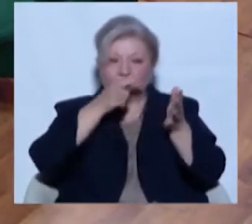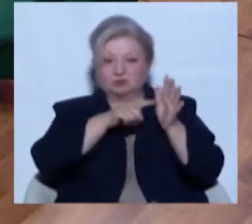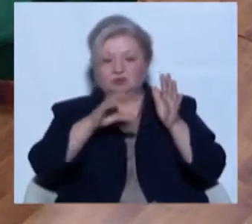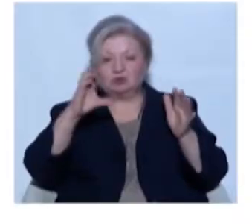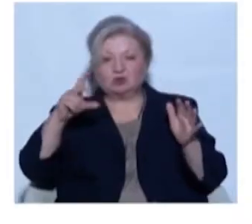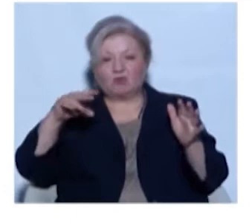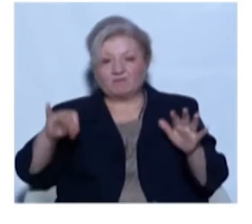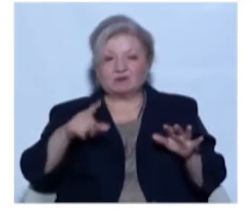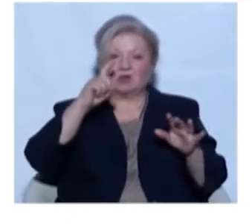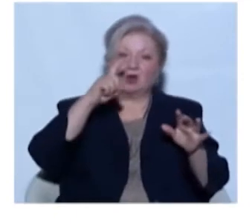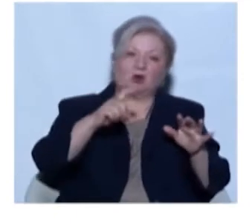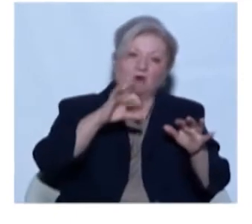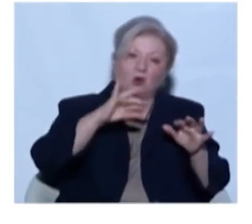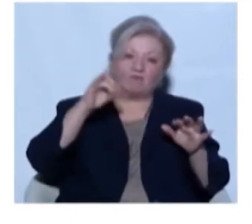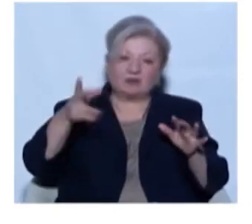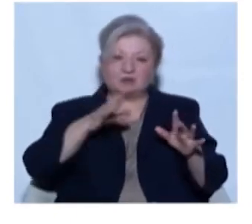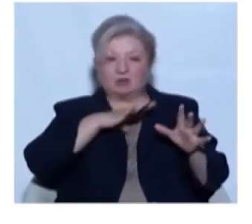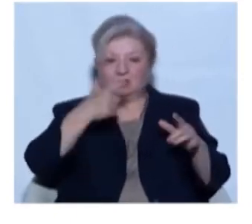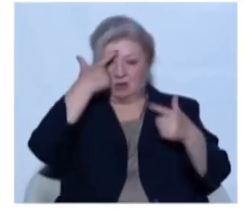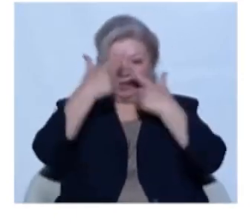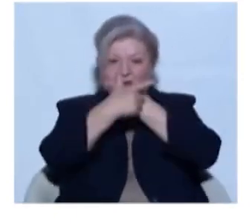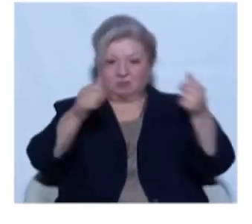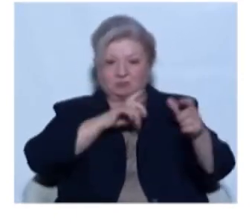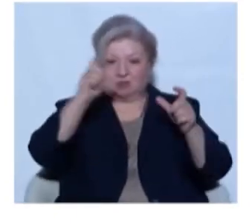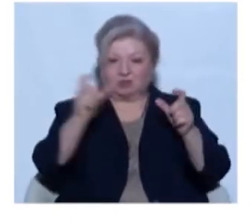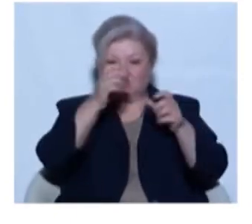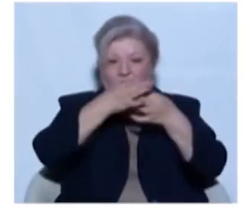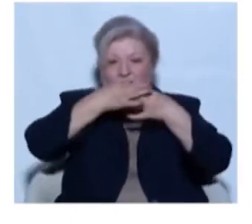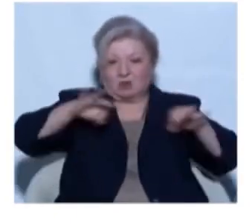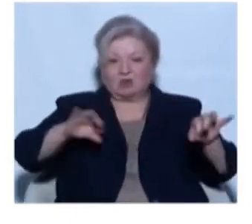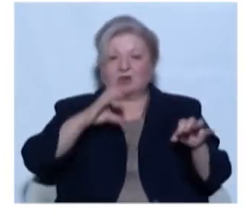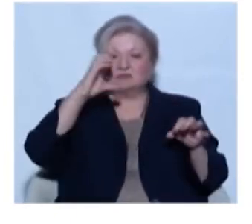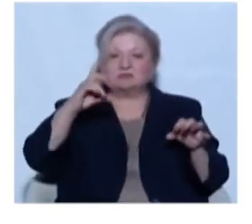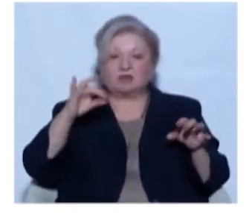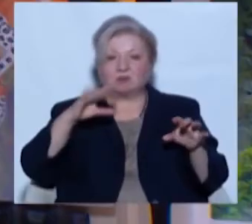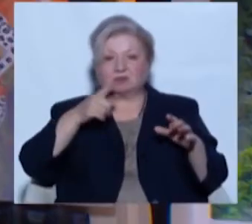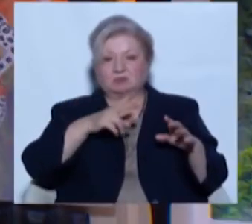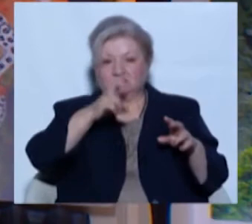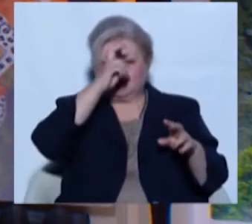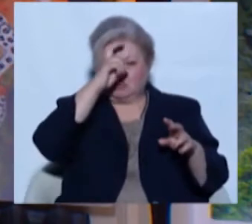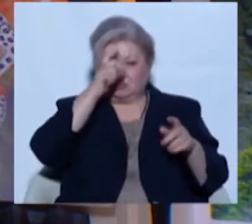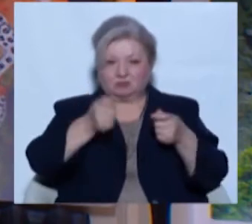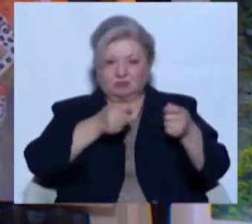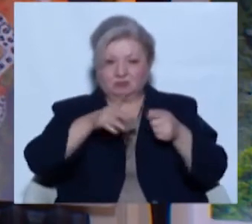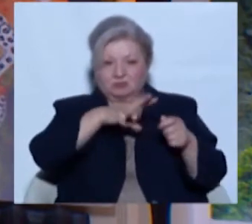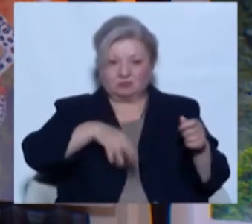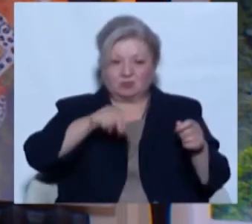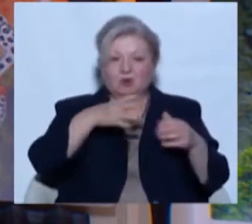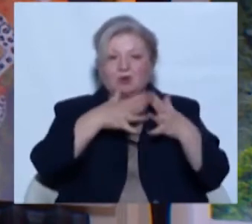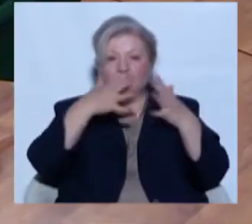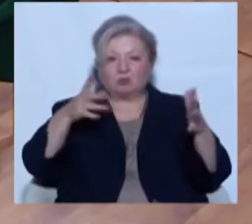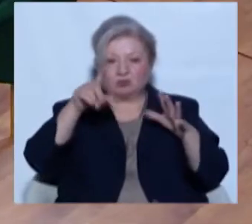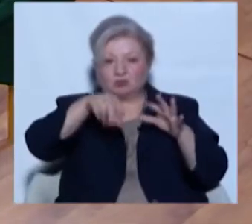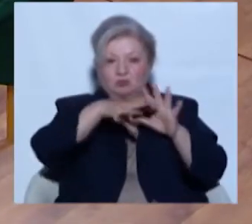სლოვენიამ და ხორვატიამ გამოაცხადეს დამოუკიდებლობა სერბეთის ხელისუფლებამ, რომელშიც ეთნიკური სერბების უმრავლესობა